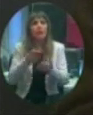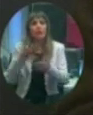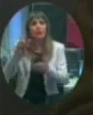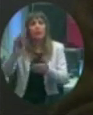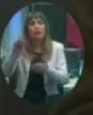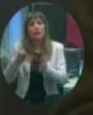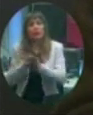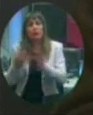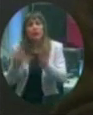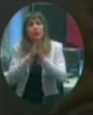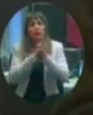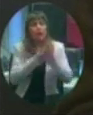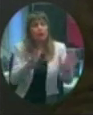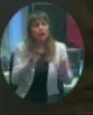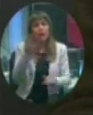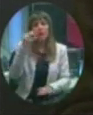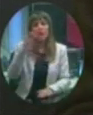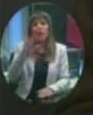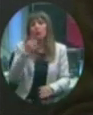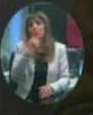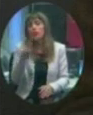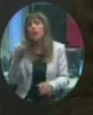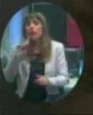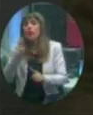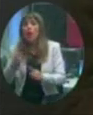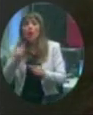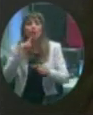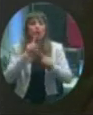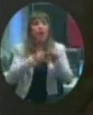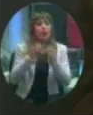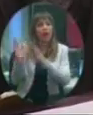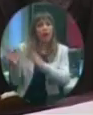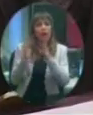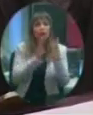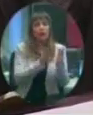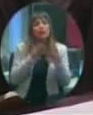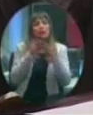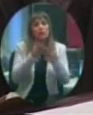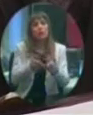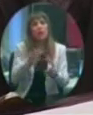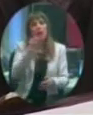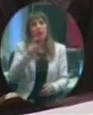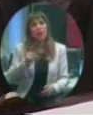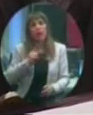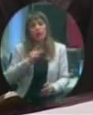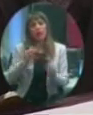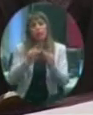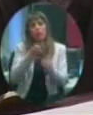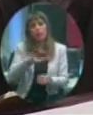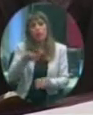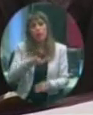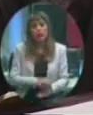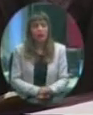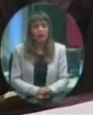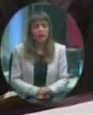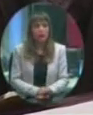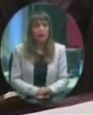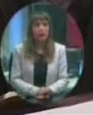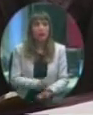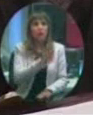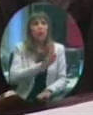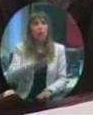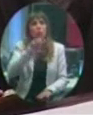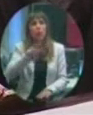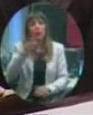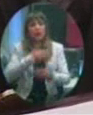מיליון שקלים בכל שנה, בסיוע בשכר דירה לממתינים לדיור ציבורי. מבין אוכלוסיות העולים, אז שיעור או ייצוג